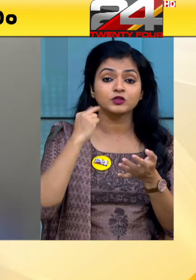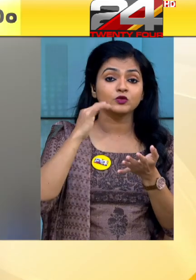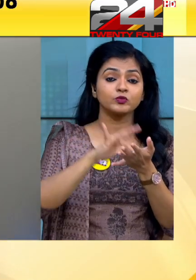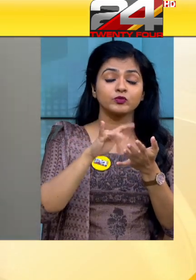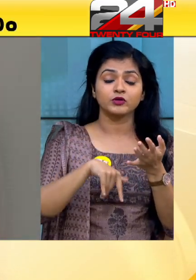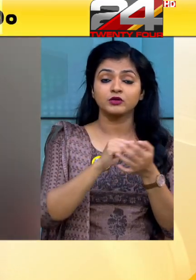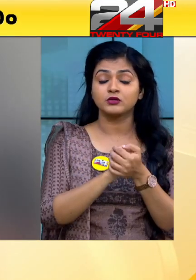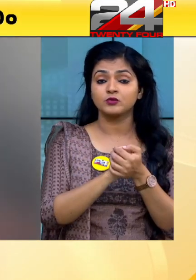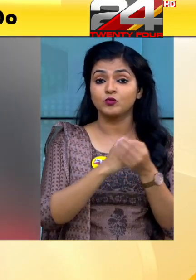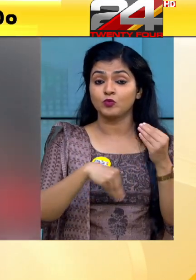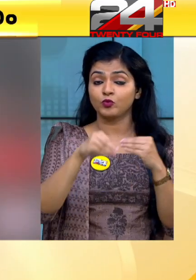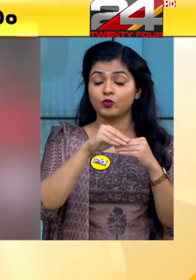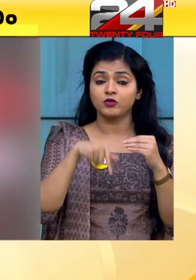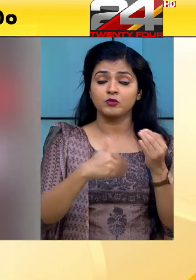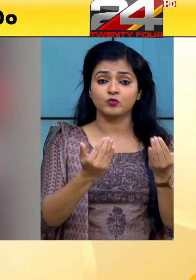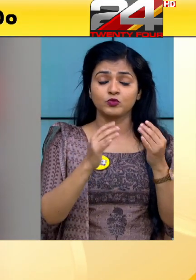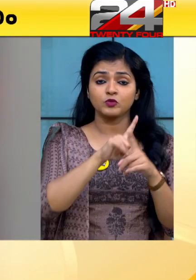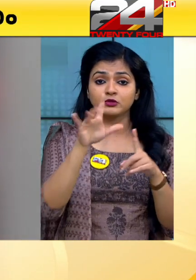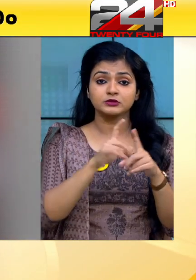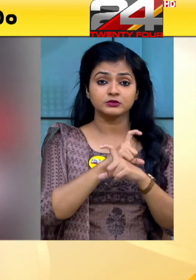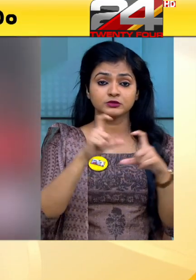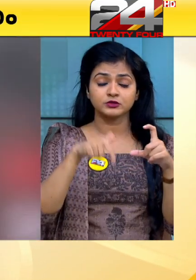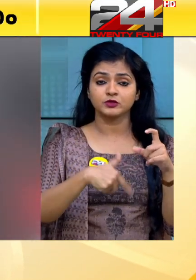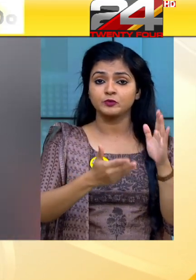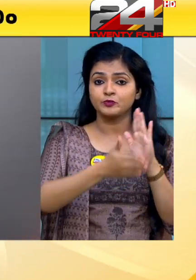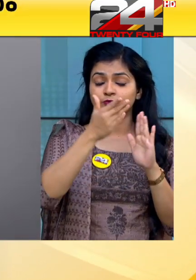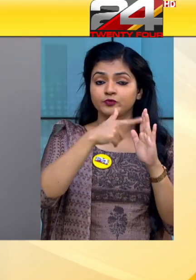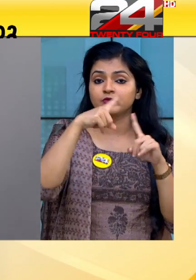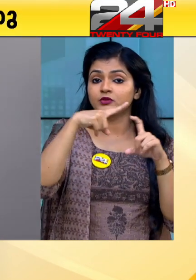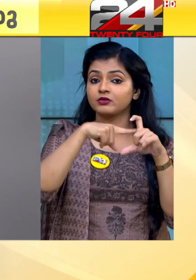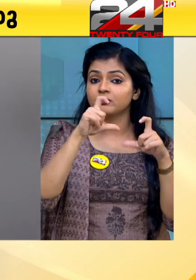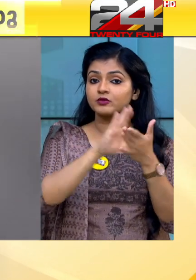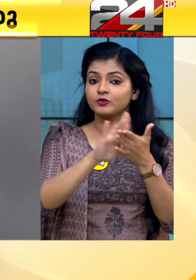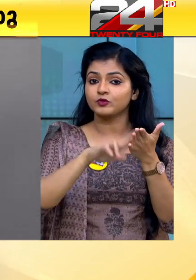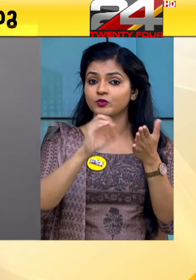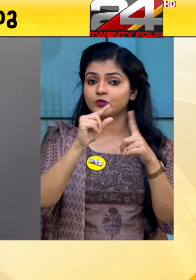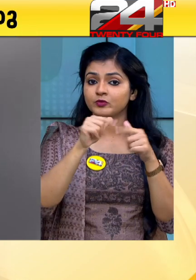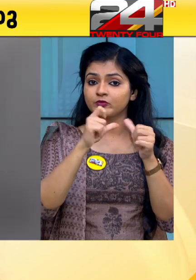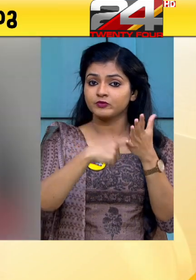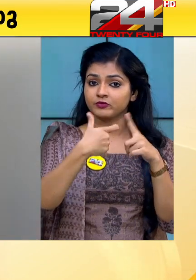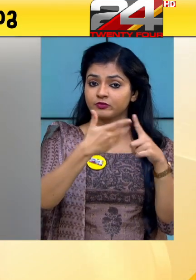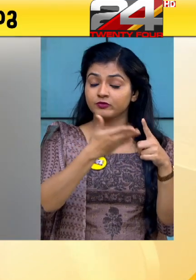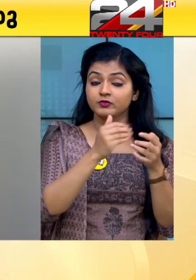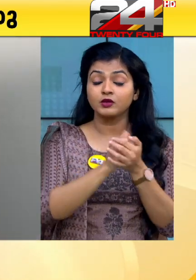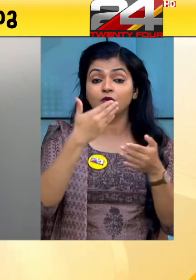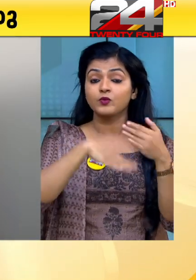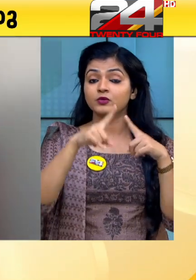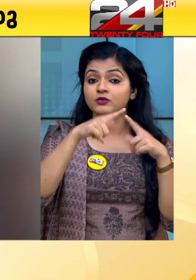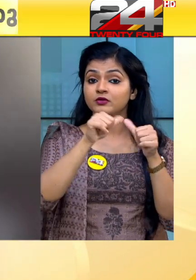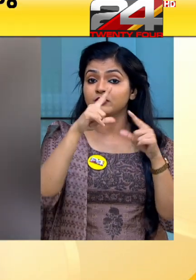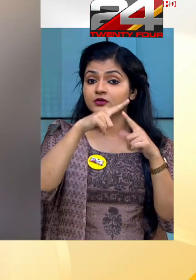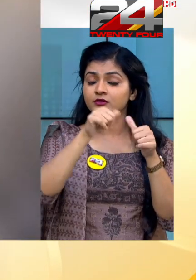അതീവ സുരക്ഷാ രീതിയിൽ സാഹചര്യങ്ങളിൽ പ്രവർത്തിക്കുന്ന കെട്ടിടമാണ് ടെക്നോ പാർക്ക്. ആ ടെക്നോ പാർക്കിലെ ടാറ്റ ഗാലക്സി കമ്പനിയുടെ കെട്ടിടത്തിലാണ്